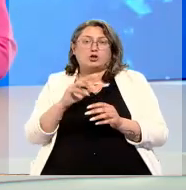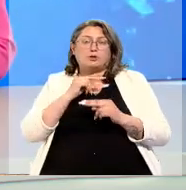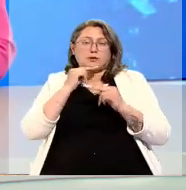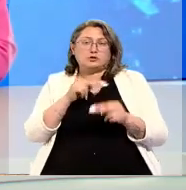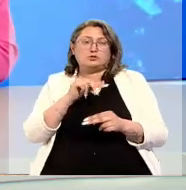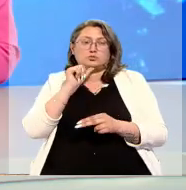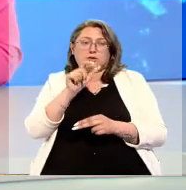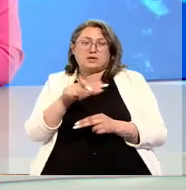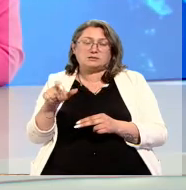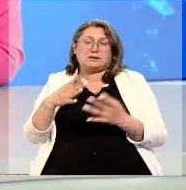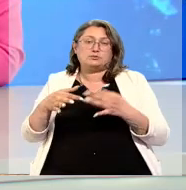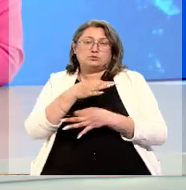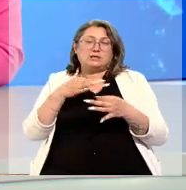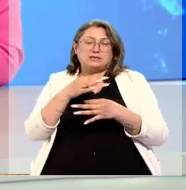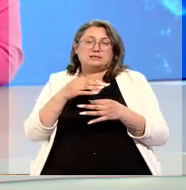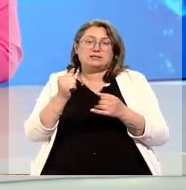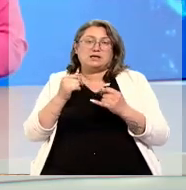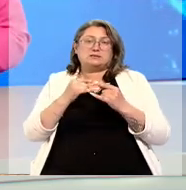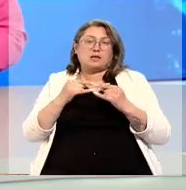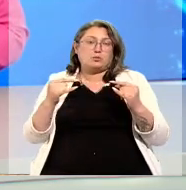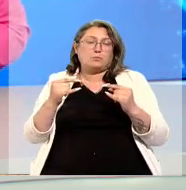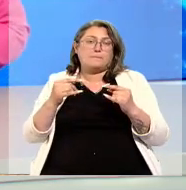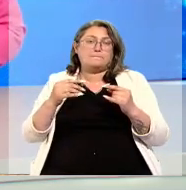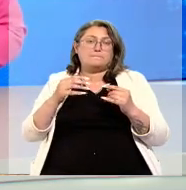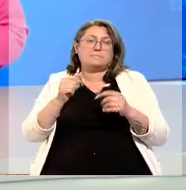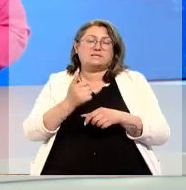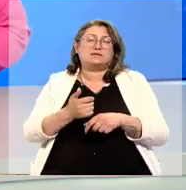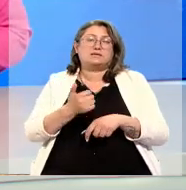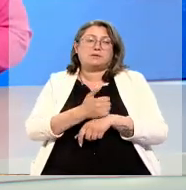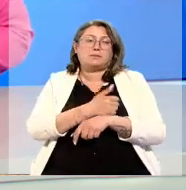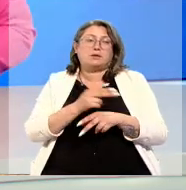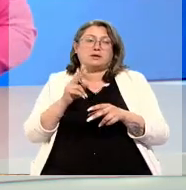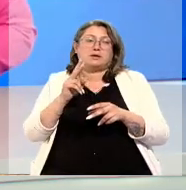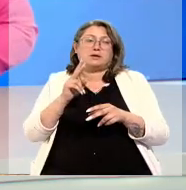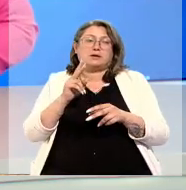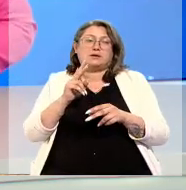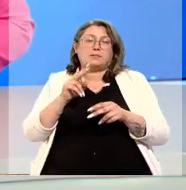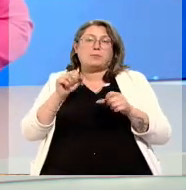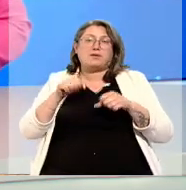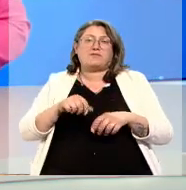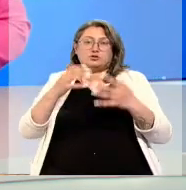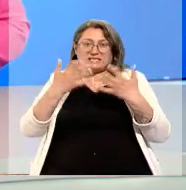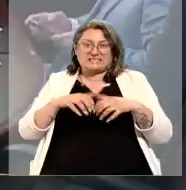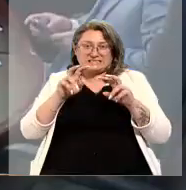обращаются к кустанайцам, обсудили за круглым столом представители Департамента комитета по правовой статистике.